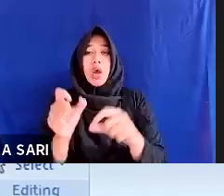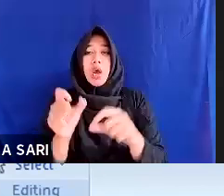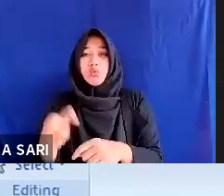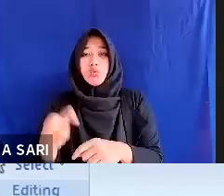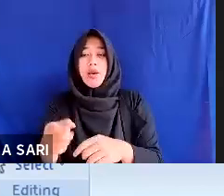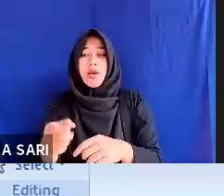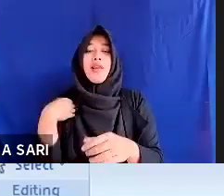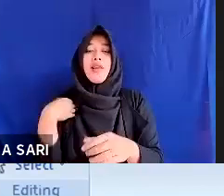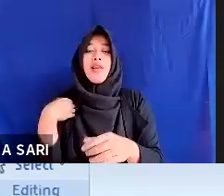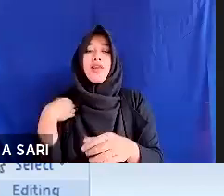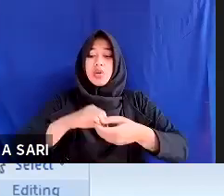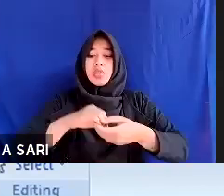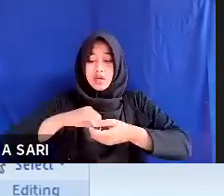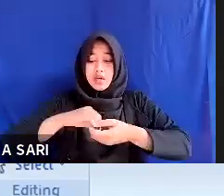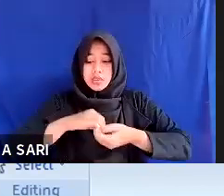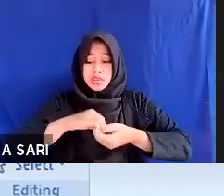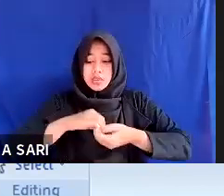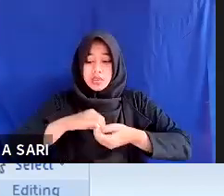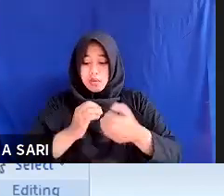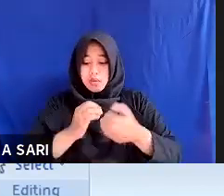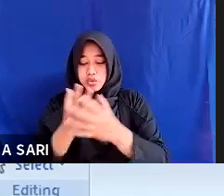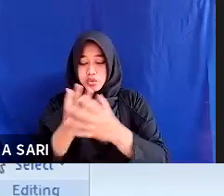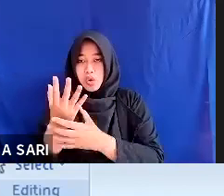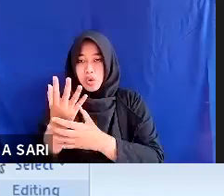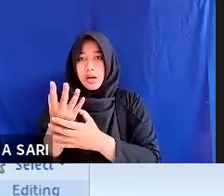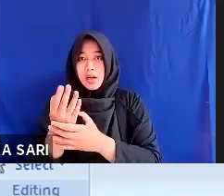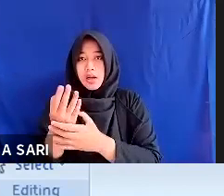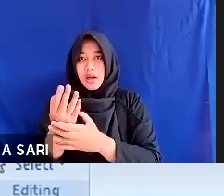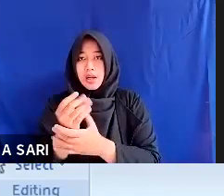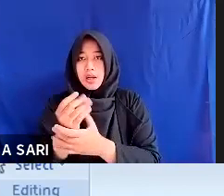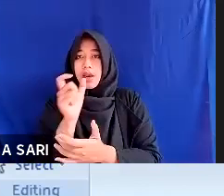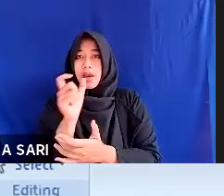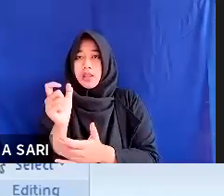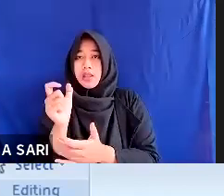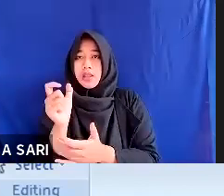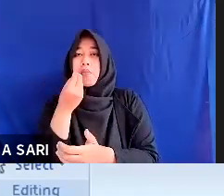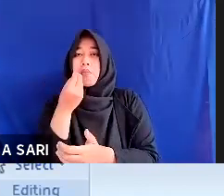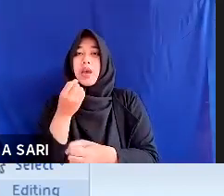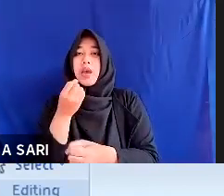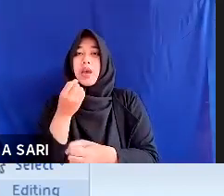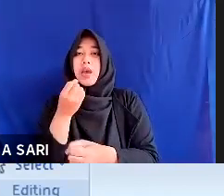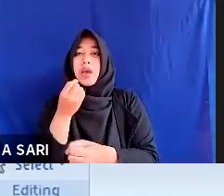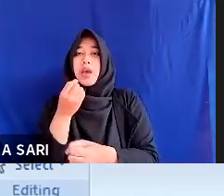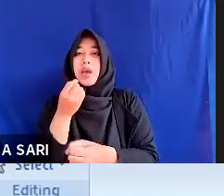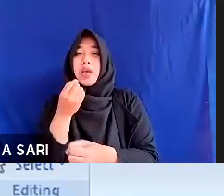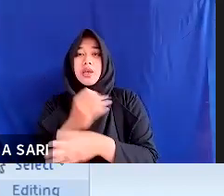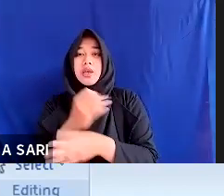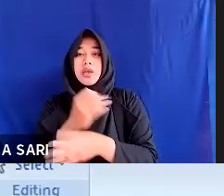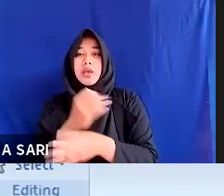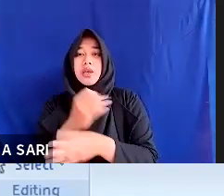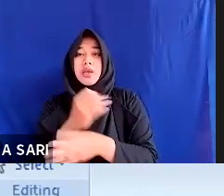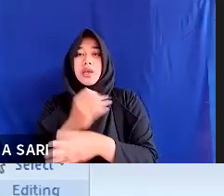memunculkan apa kata-kata pangan gratis gitu, cantelan pangan silakan diambil. Nah, tiga hal ini yang